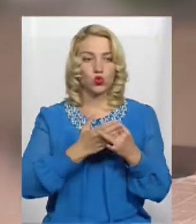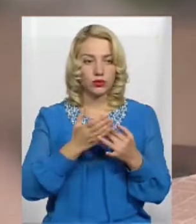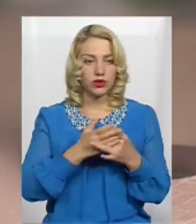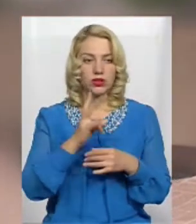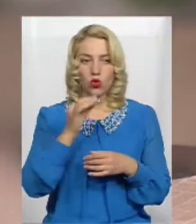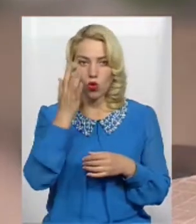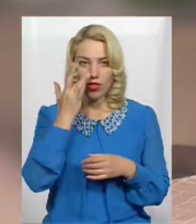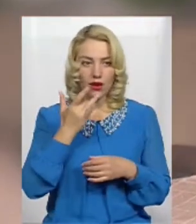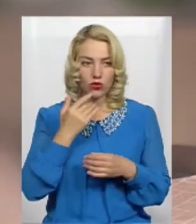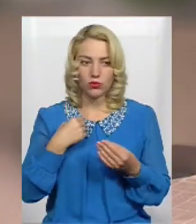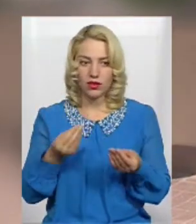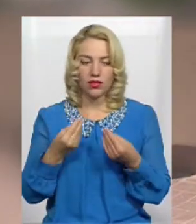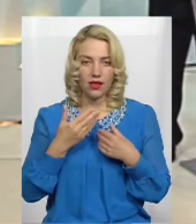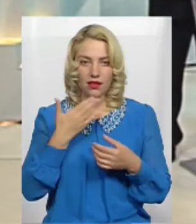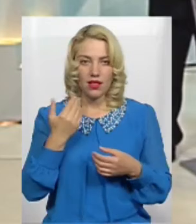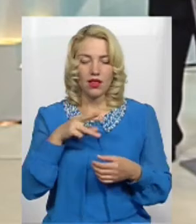на літній період.